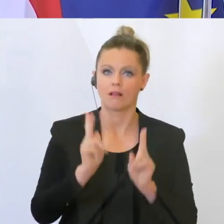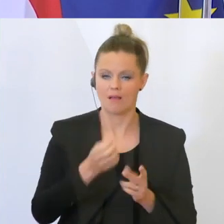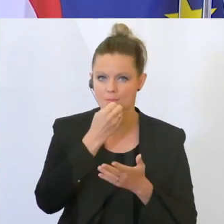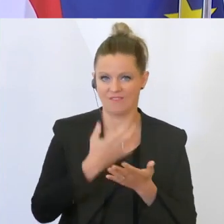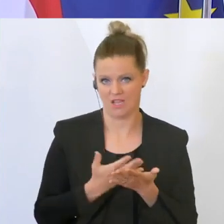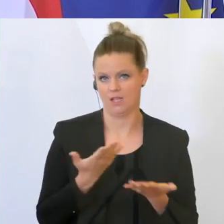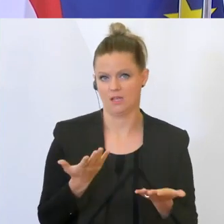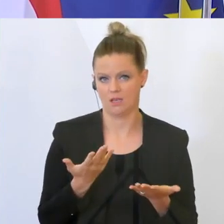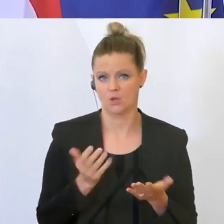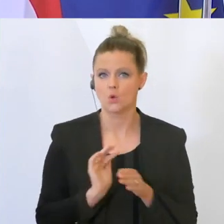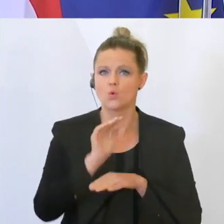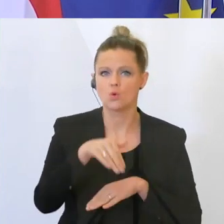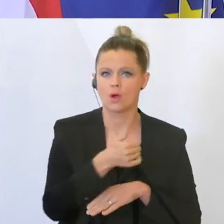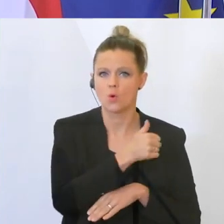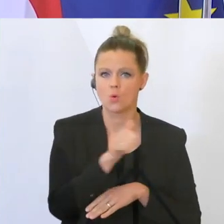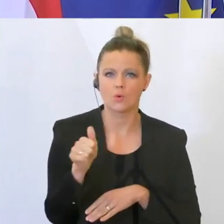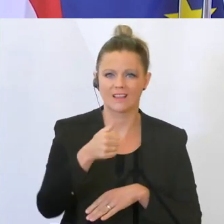stellen, nämlich über